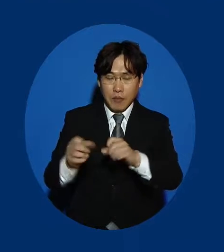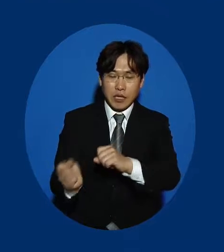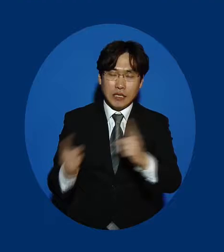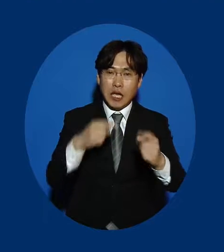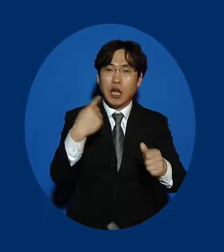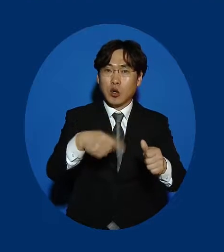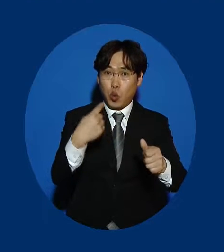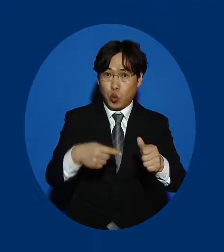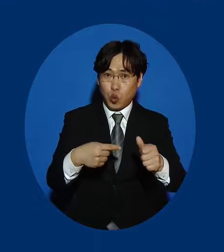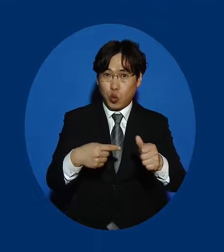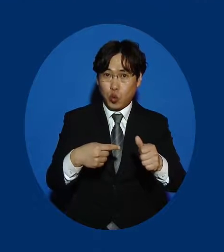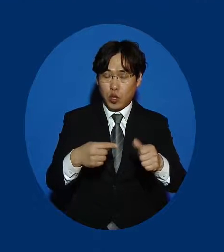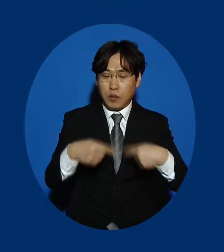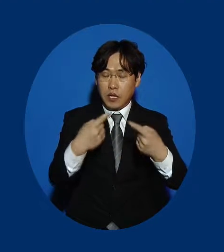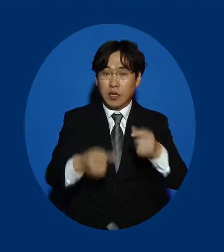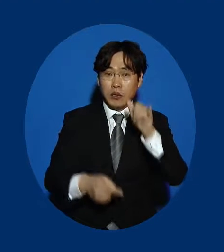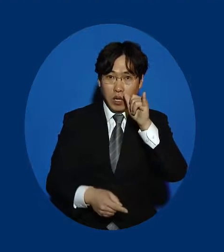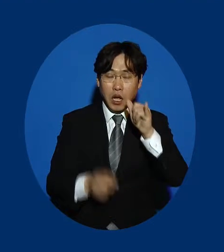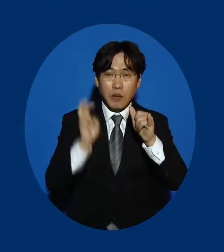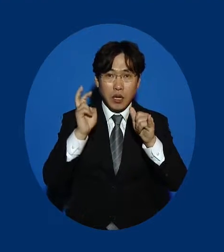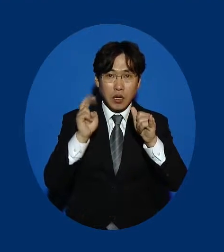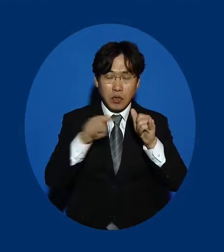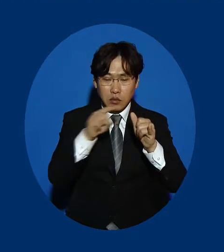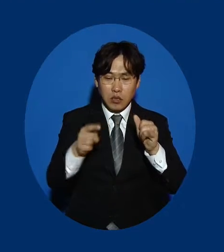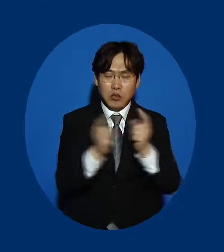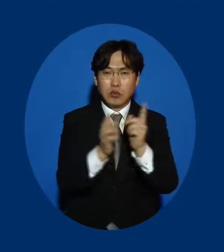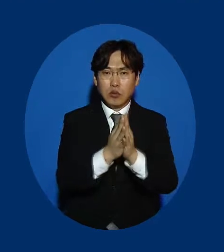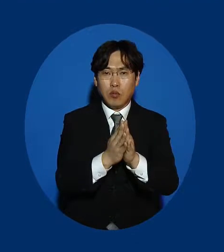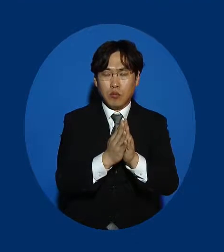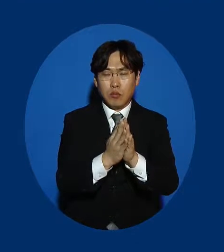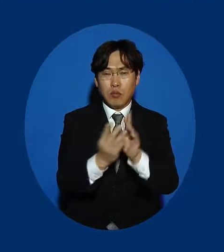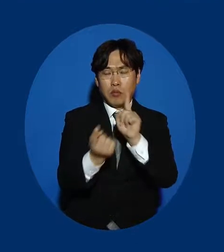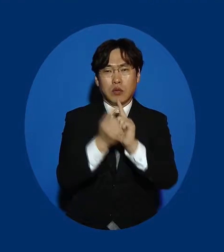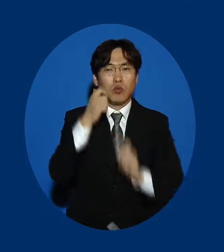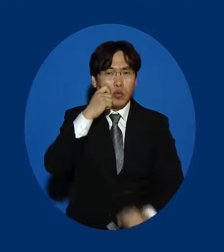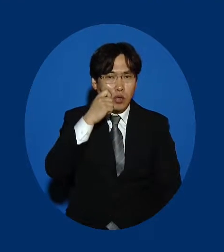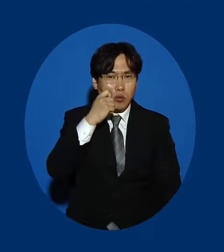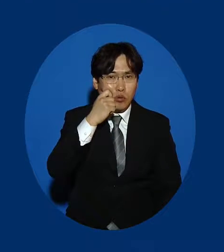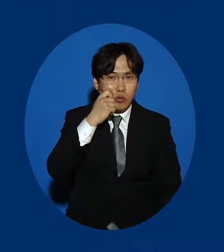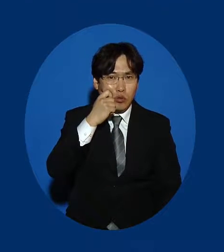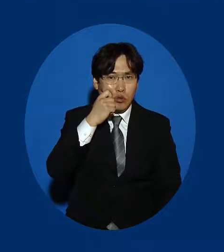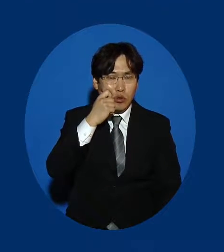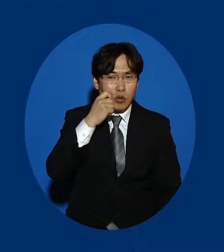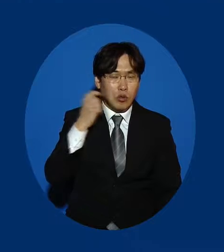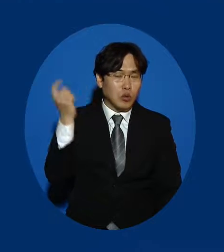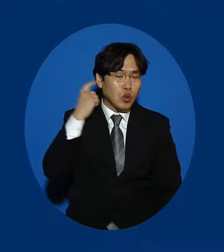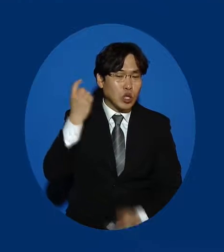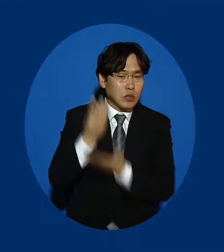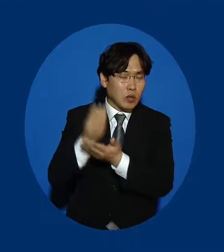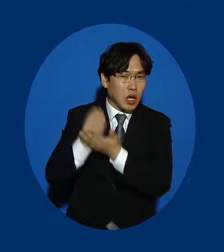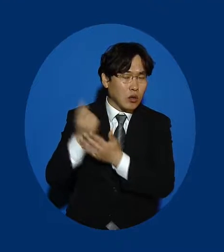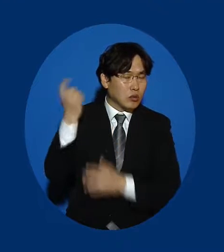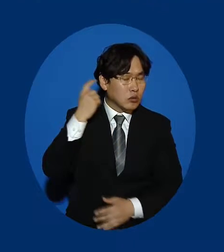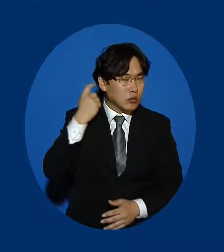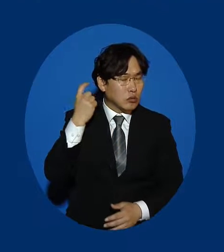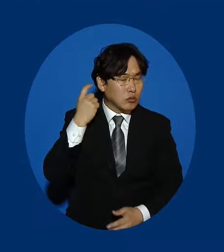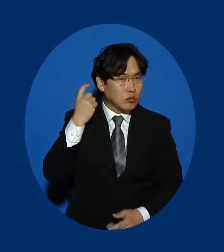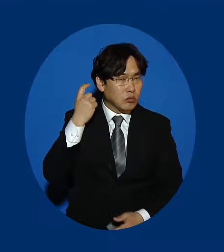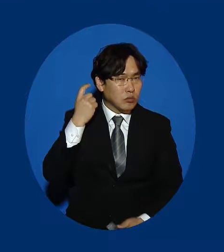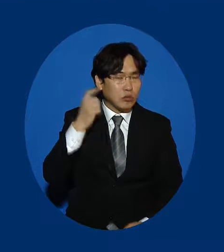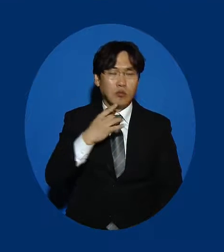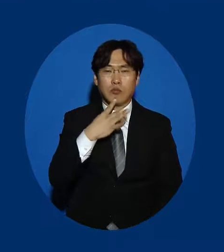받는 분들이 계실 거예요. 근데 직접 교육을 못 받으니까 MP3 음성 파일을 주거든요. 근데 사실